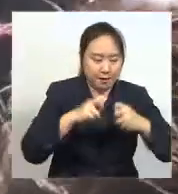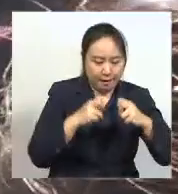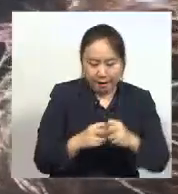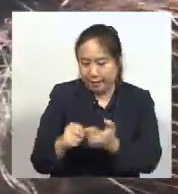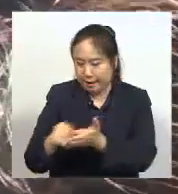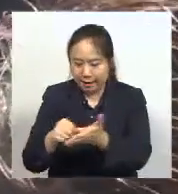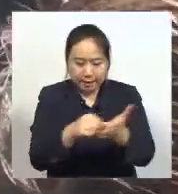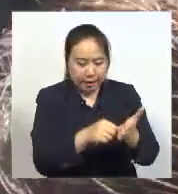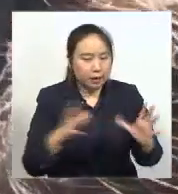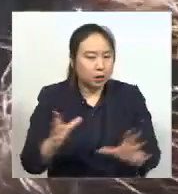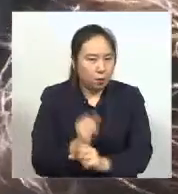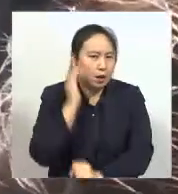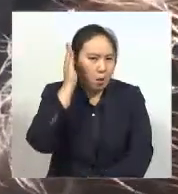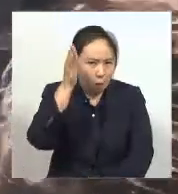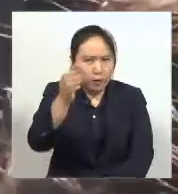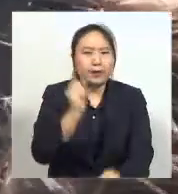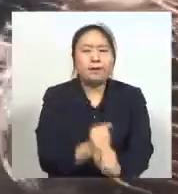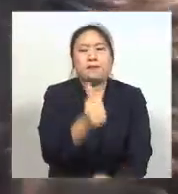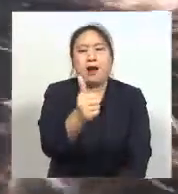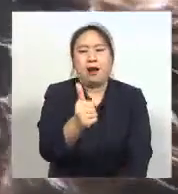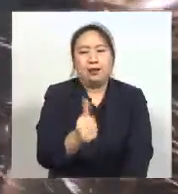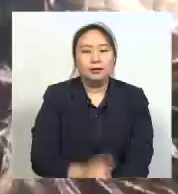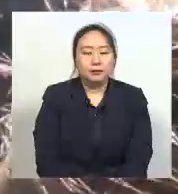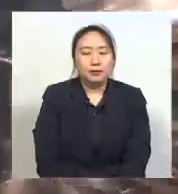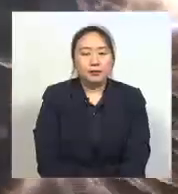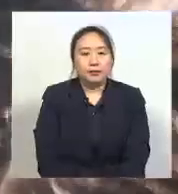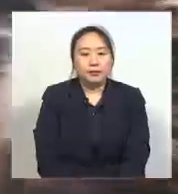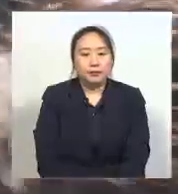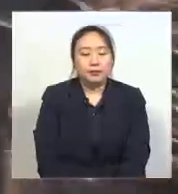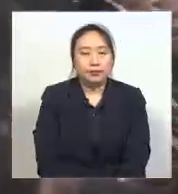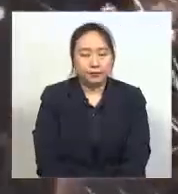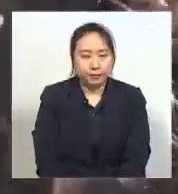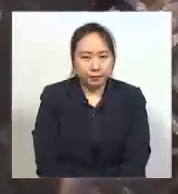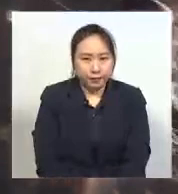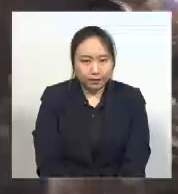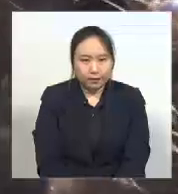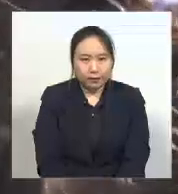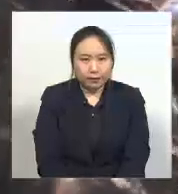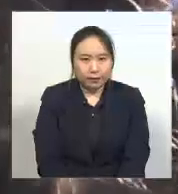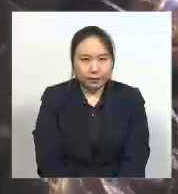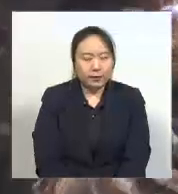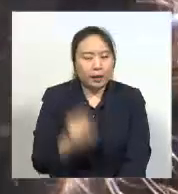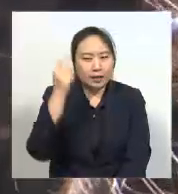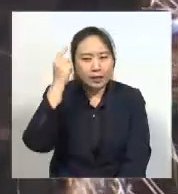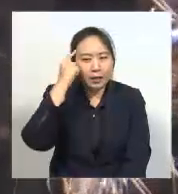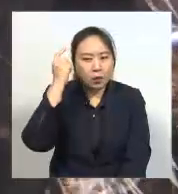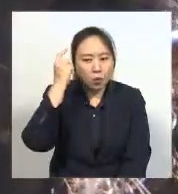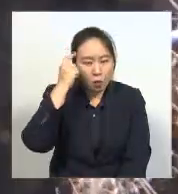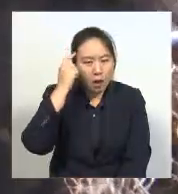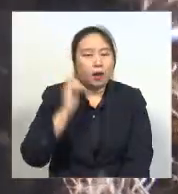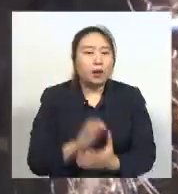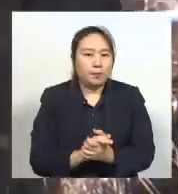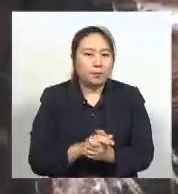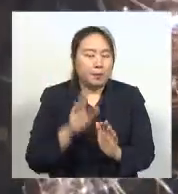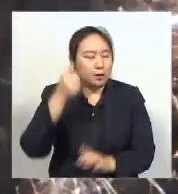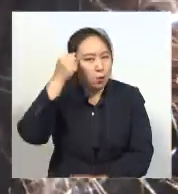รุปในอนาคตได้ดีด้วยนะครับอันนี้ก็เป็นอีกแนวทางนึง จะเคาะได้เมื่อไหร่ครับว่าจะให้ใครเป็น ก็คิดว่าภายใน